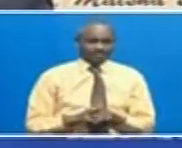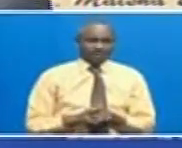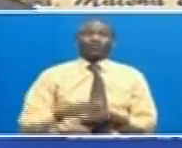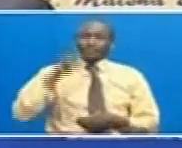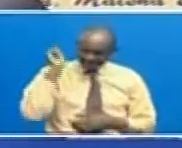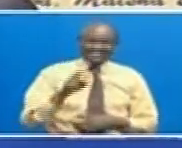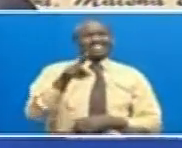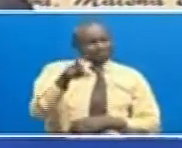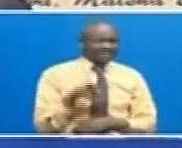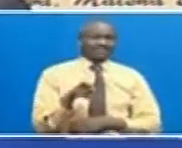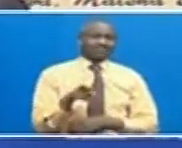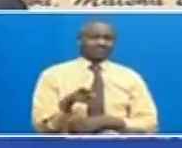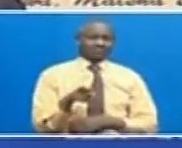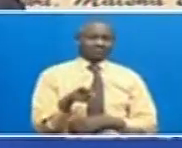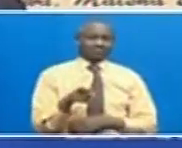demand for answers